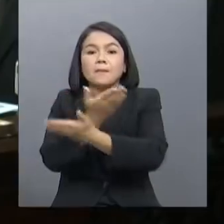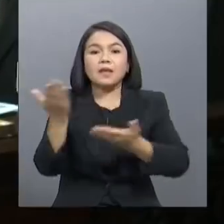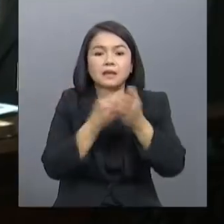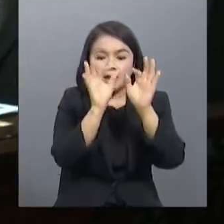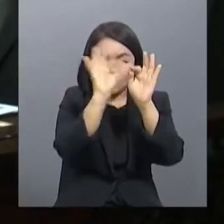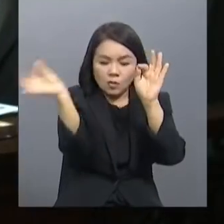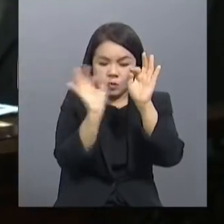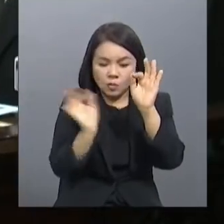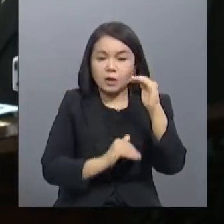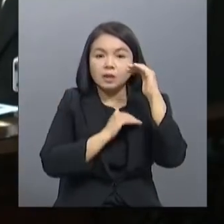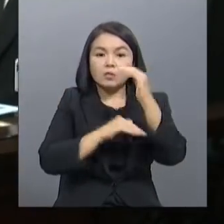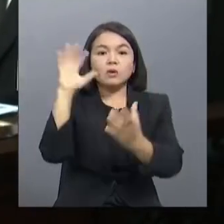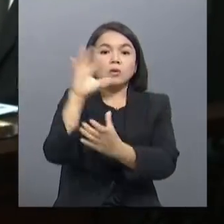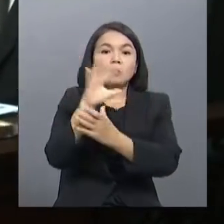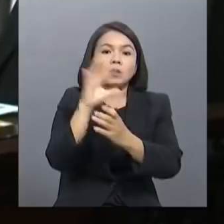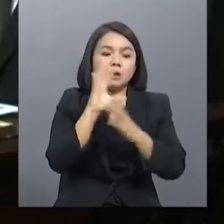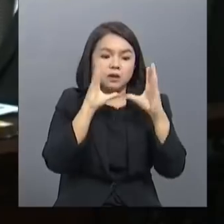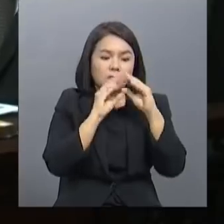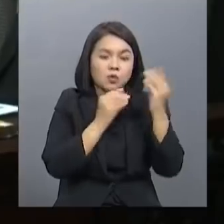้วเสร็ภายใน 20 วัน